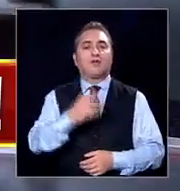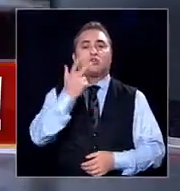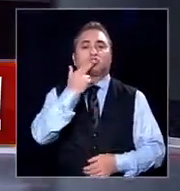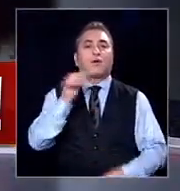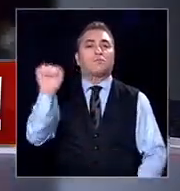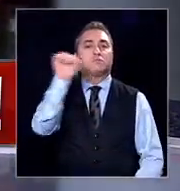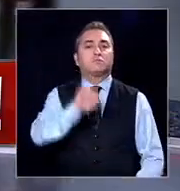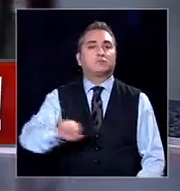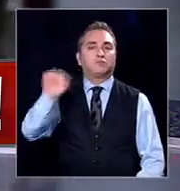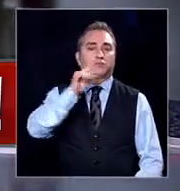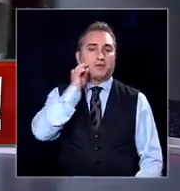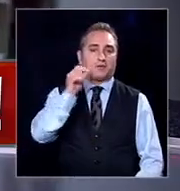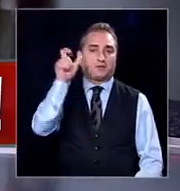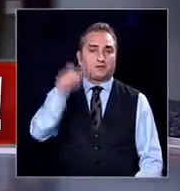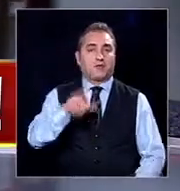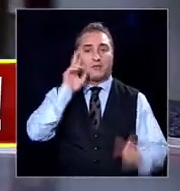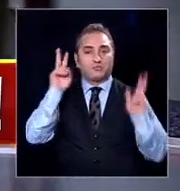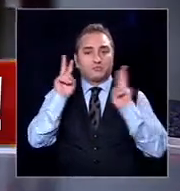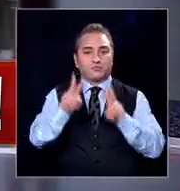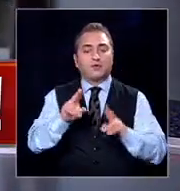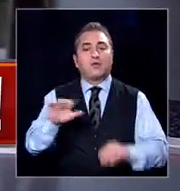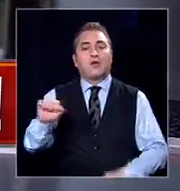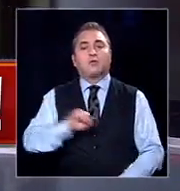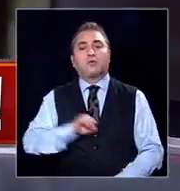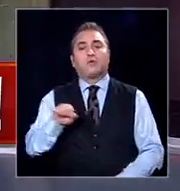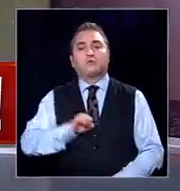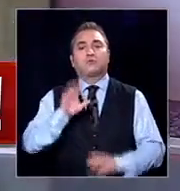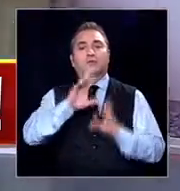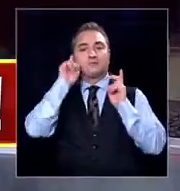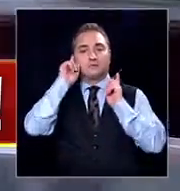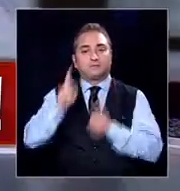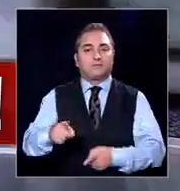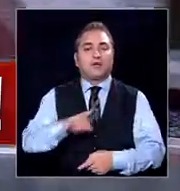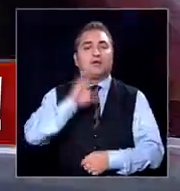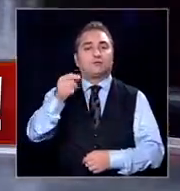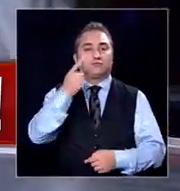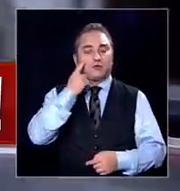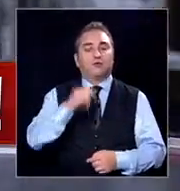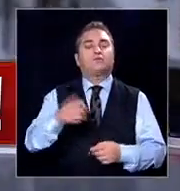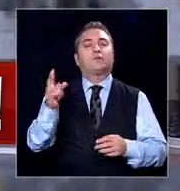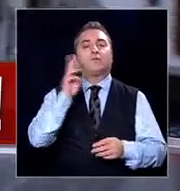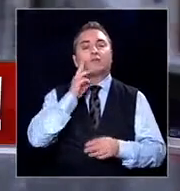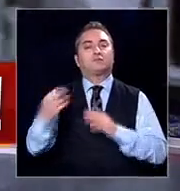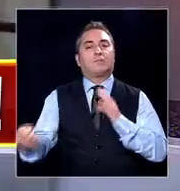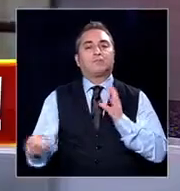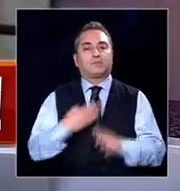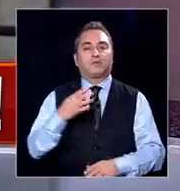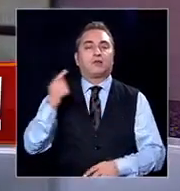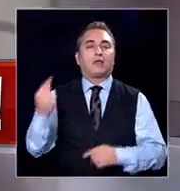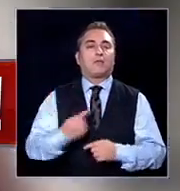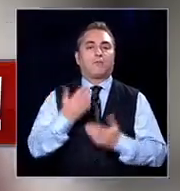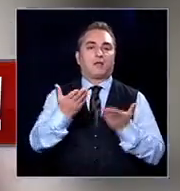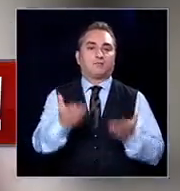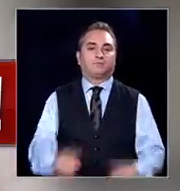siliyor. Adam görenlerin yüreğini hoplattı tabii. O anlara tanık olanlar isyanlarını Show Haber WhatsApp ihbar hattına gönderdiler.